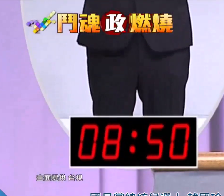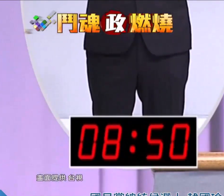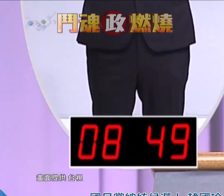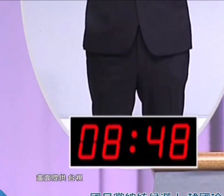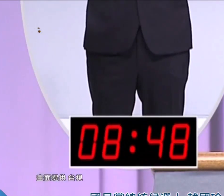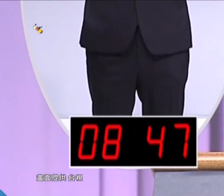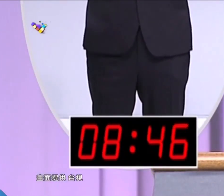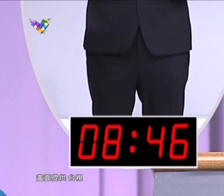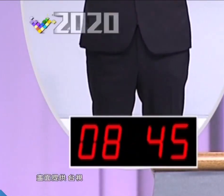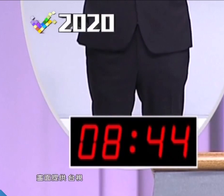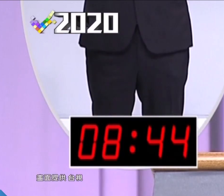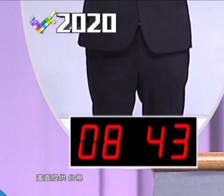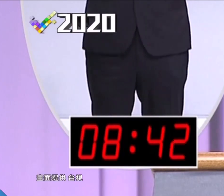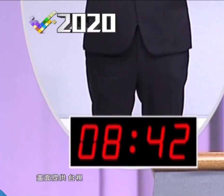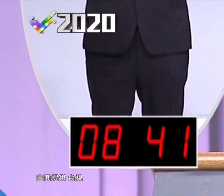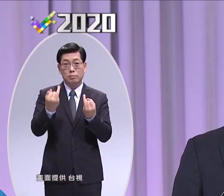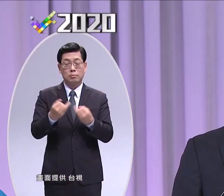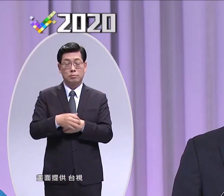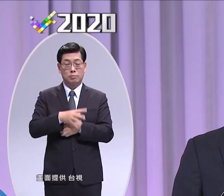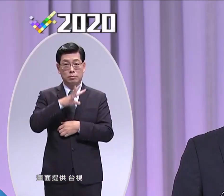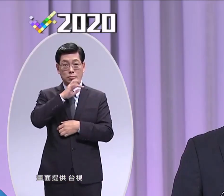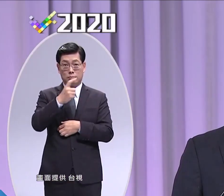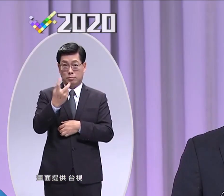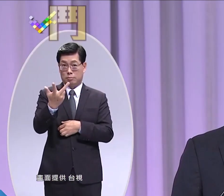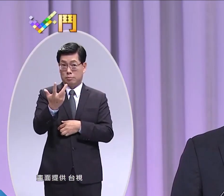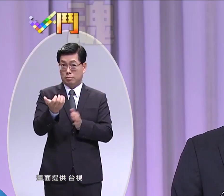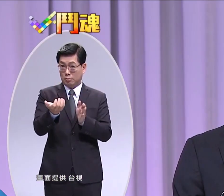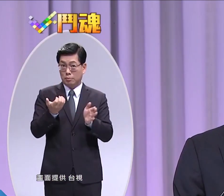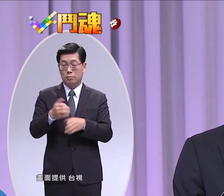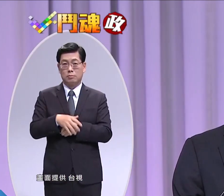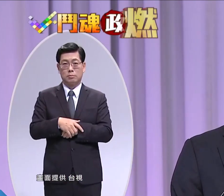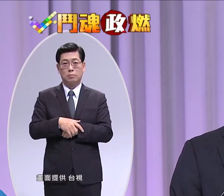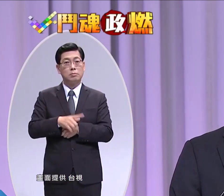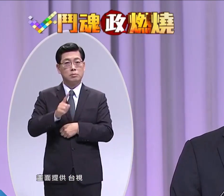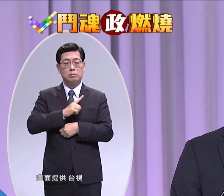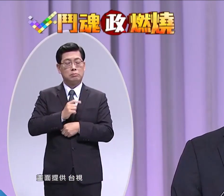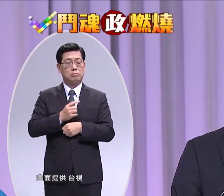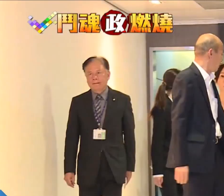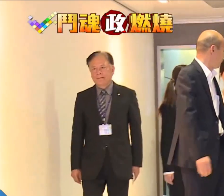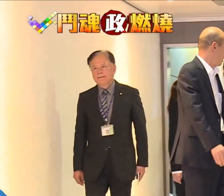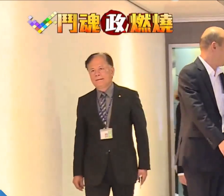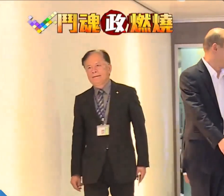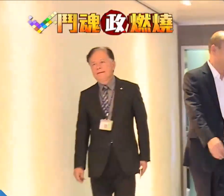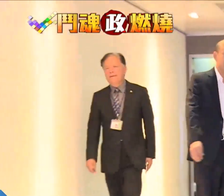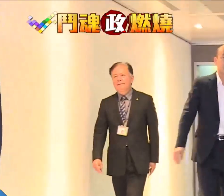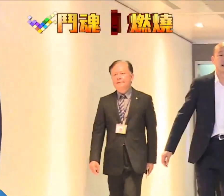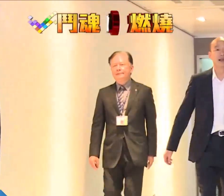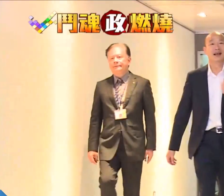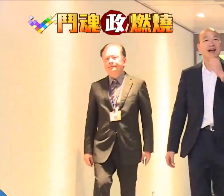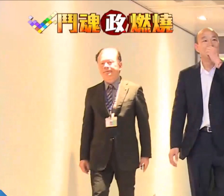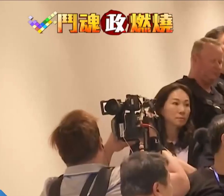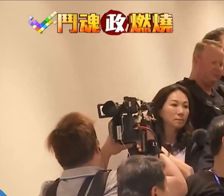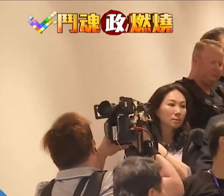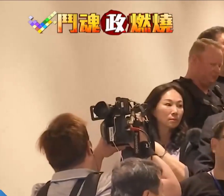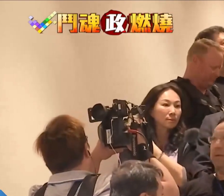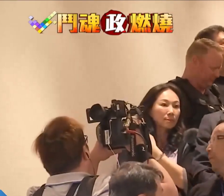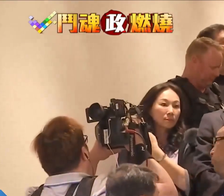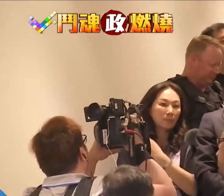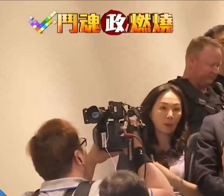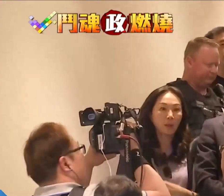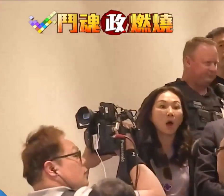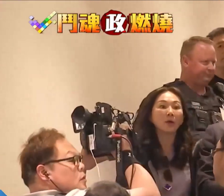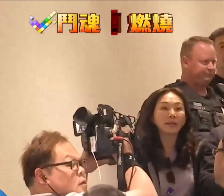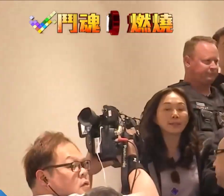韩国瑜提到李佳芬的篇幅可不少，算一算，时间竟然长达1分29秒。难不成是因为夫妻间吵架有了疙